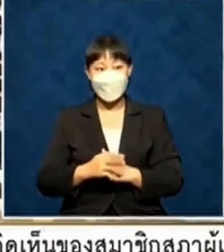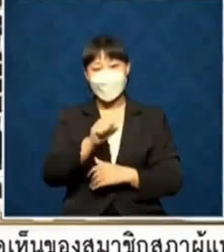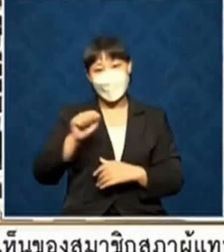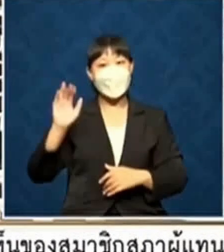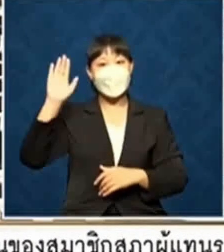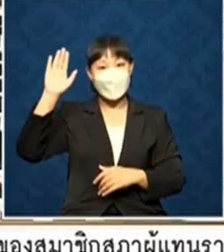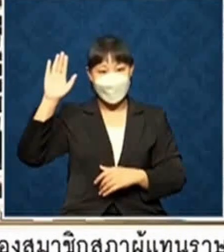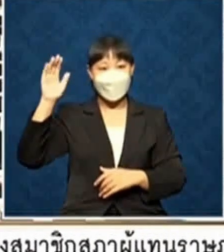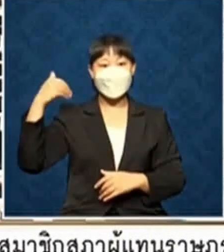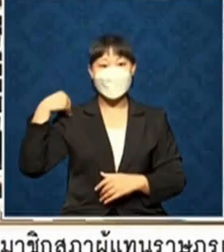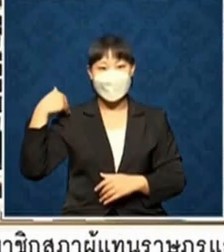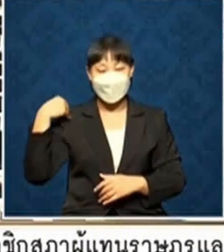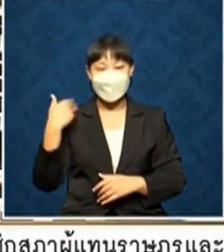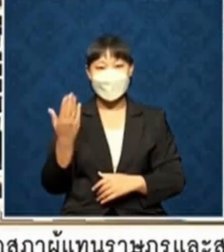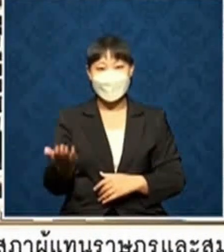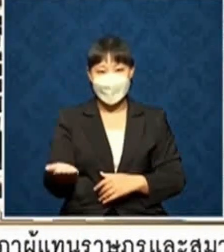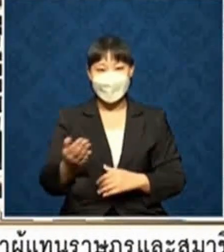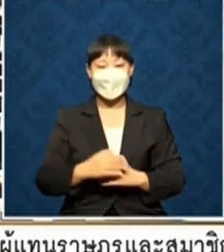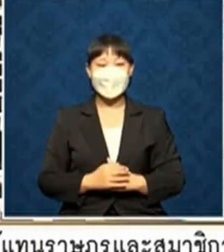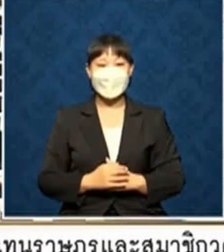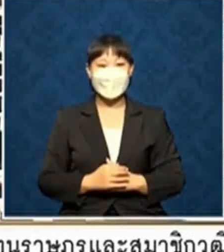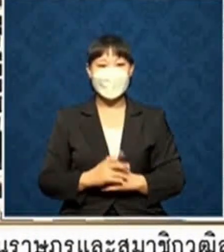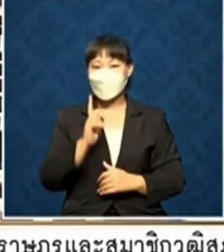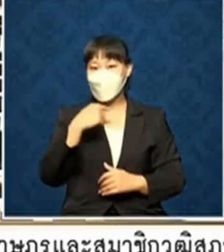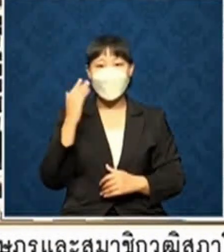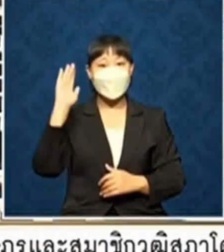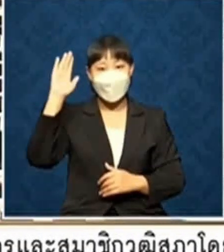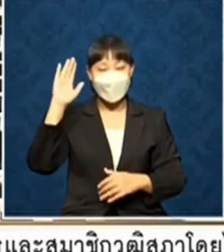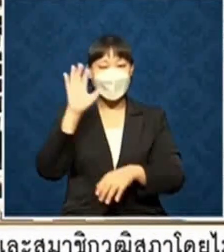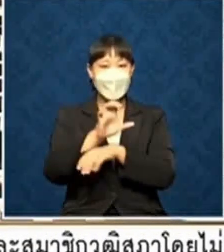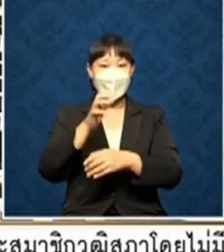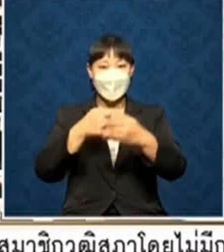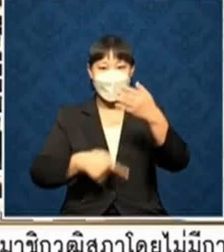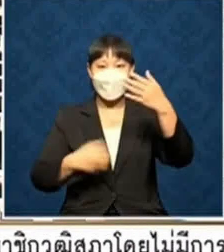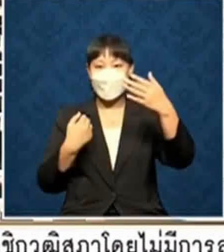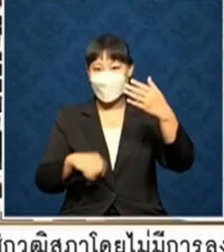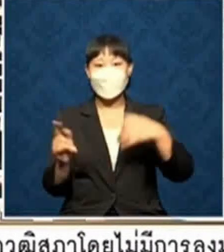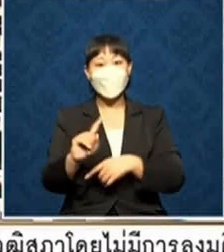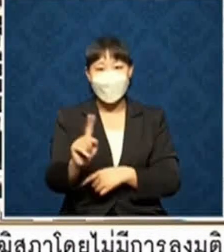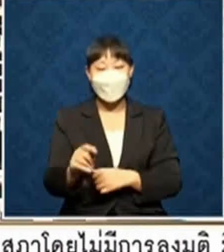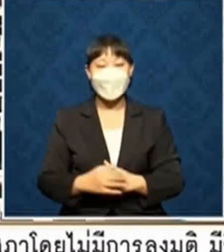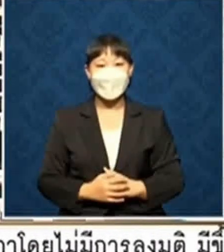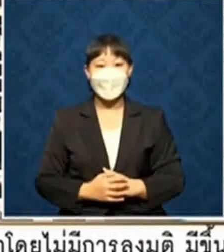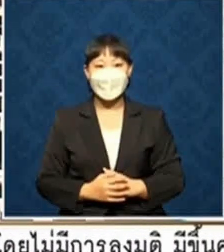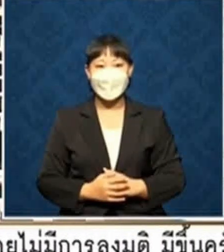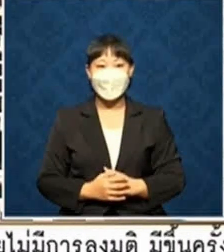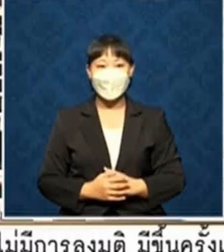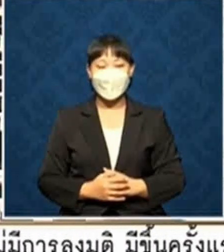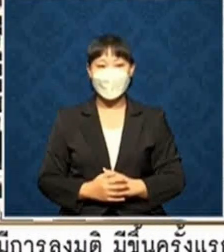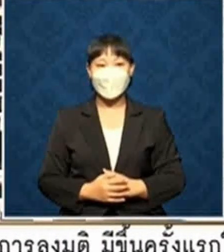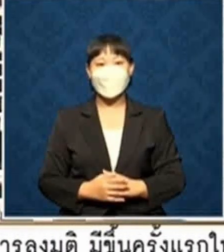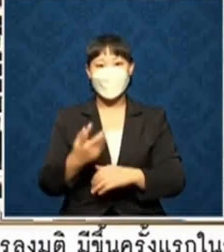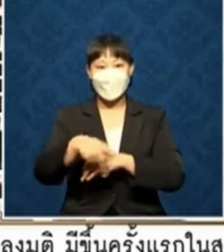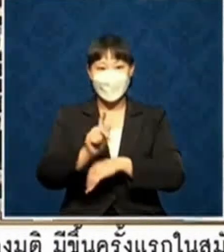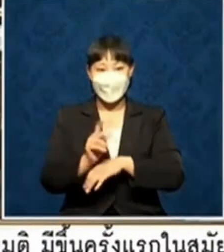วงครับเชิญท่านสมาชิกที่ประท้วงผิดข้อบังคับข้อไหนครับ เรียนท่านประธานที่เคารพค่ะดิฉันธีรรัตน์สำเร็จวานิ